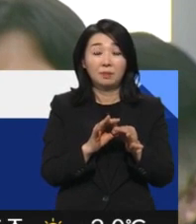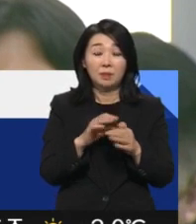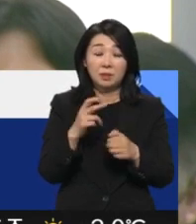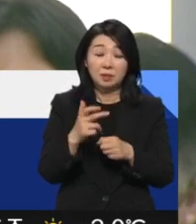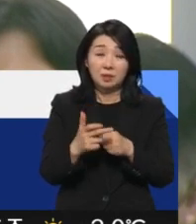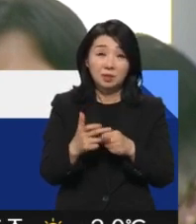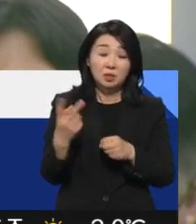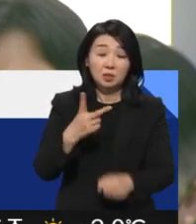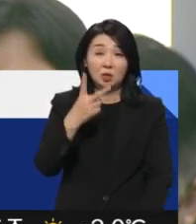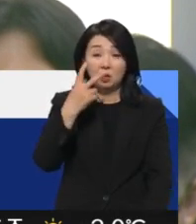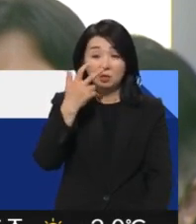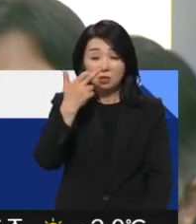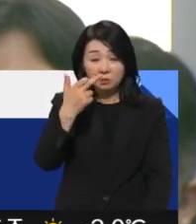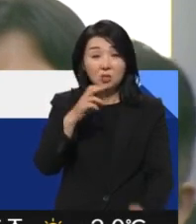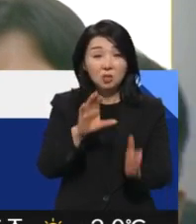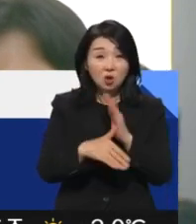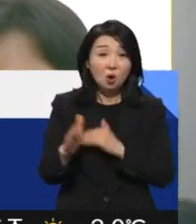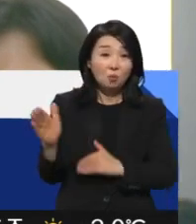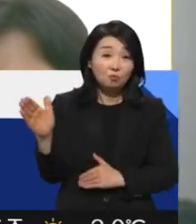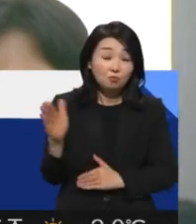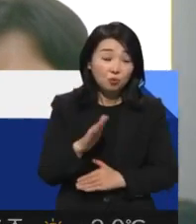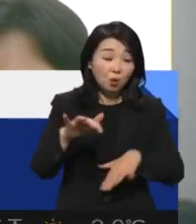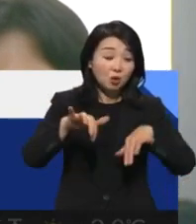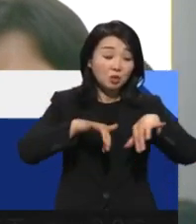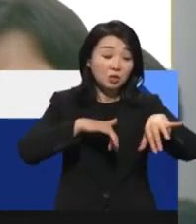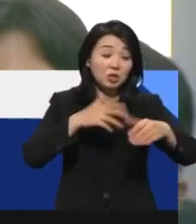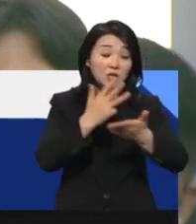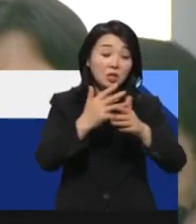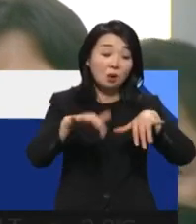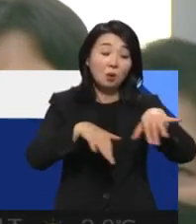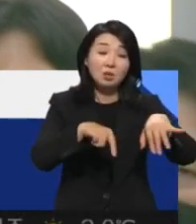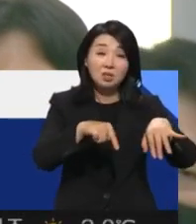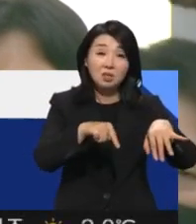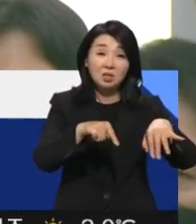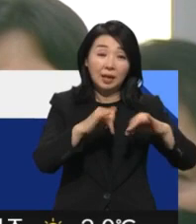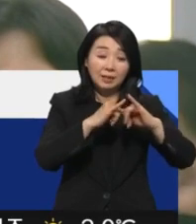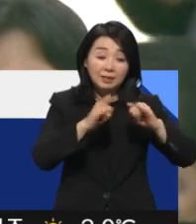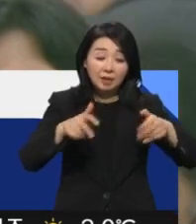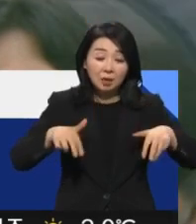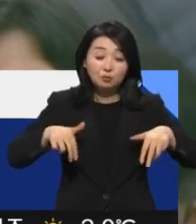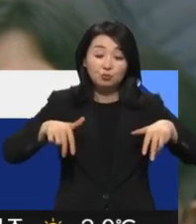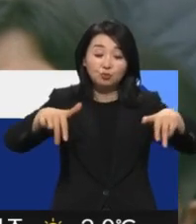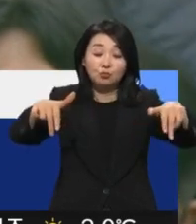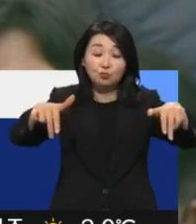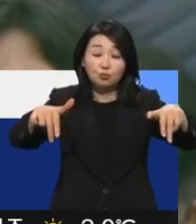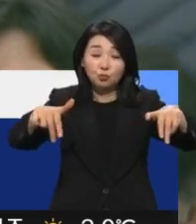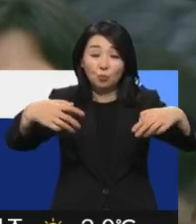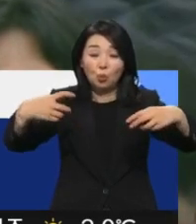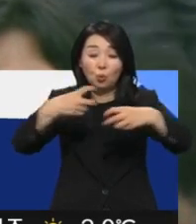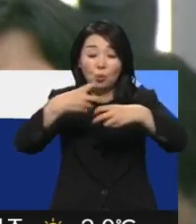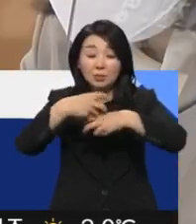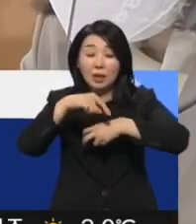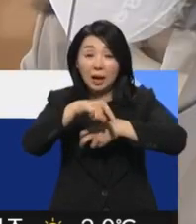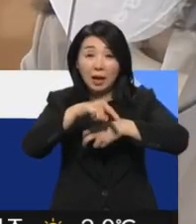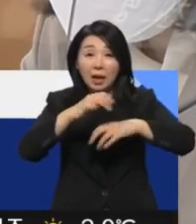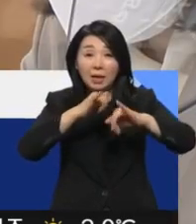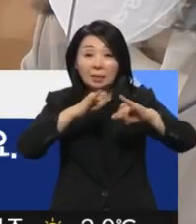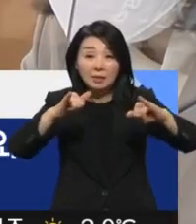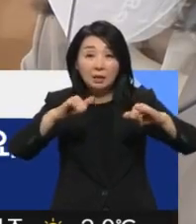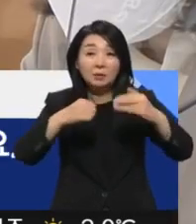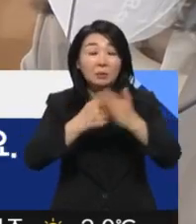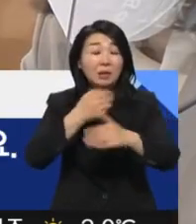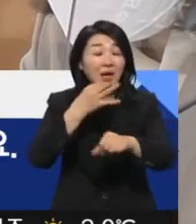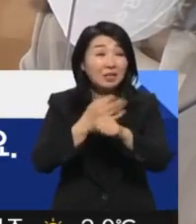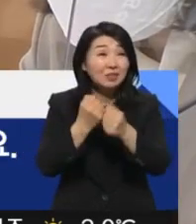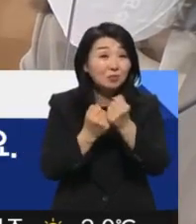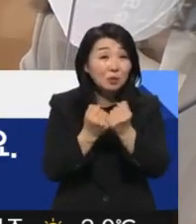17년부터 쭉 그 이태원로에 인도에서 도로로 내려오는 인파로 인한 간단하게 말